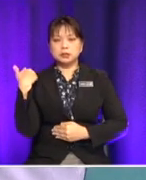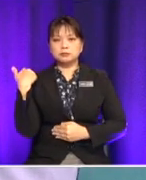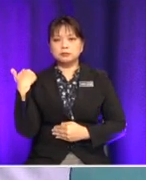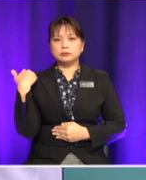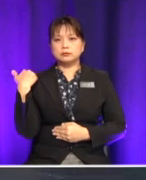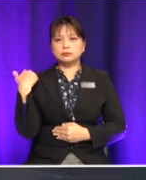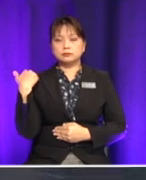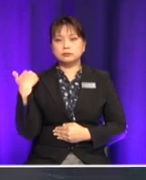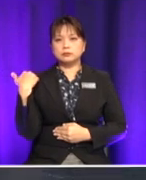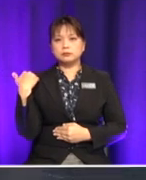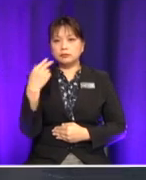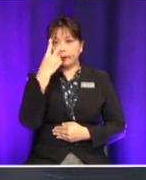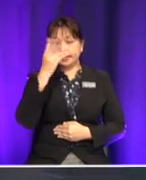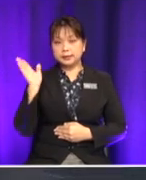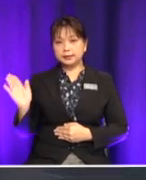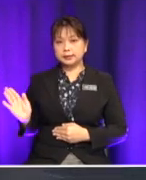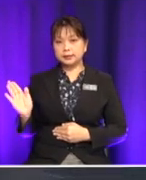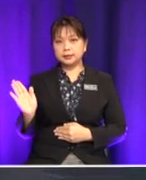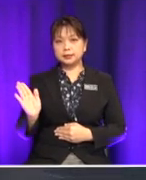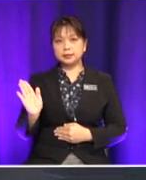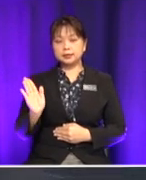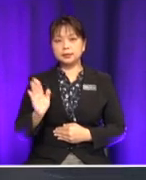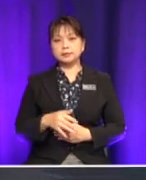pengukur Oh ini juga